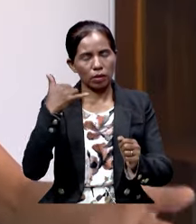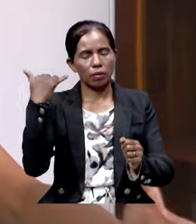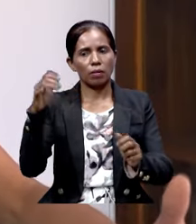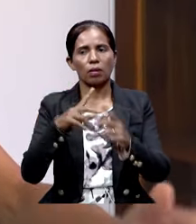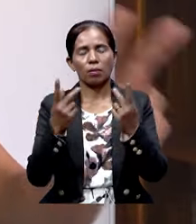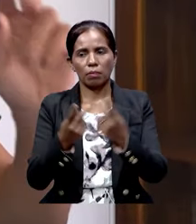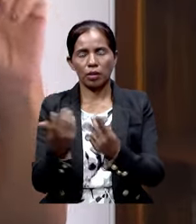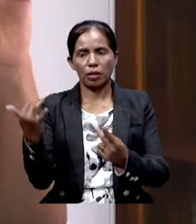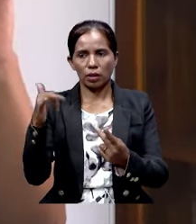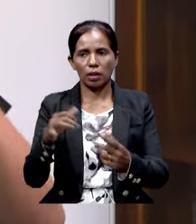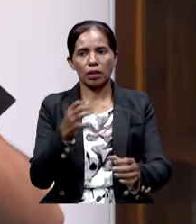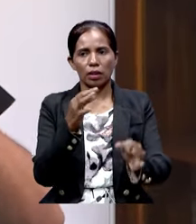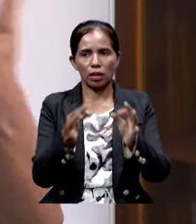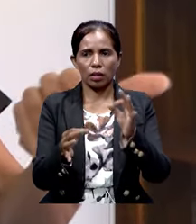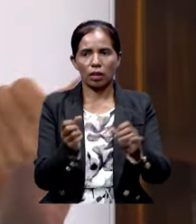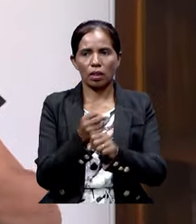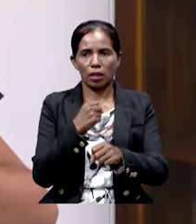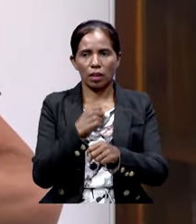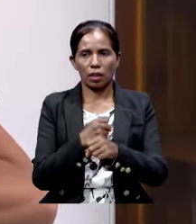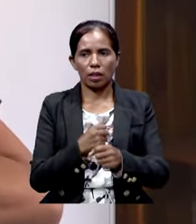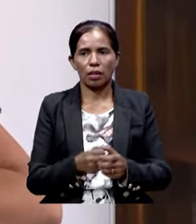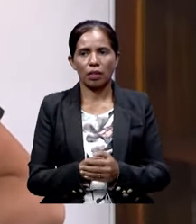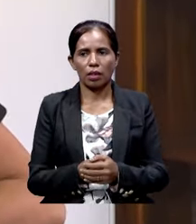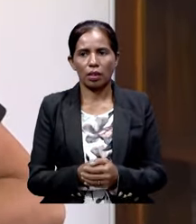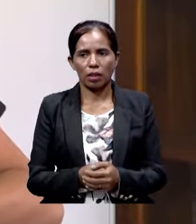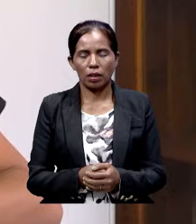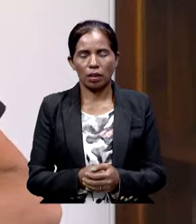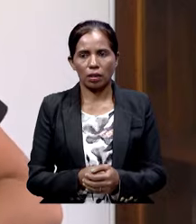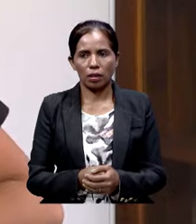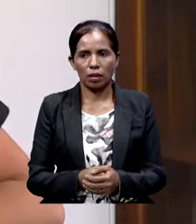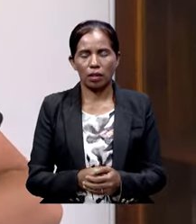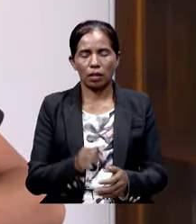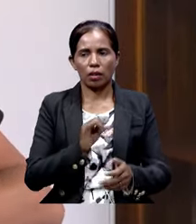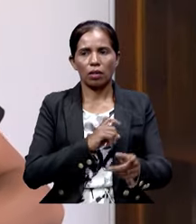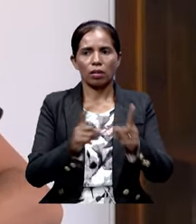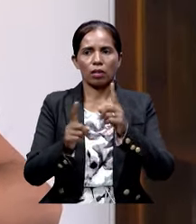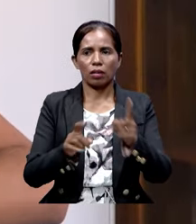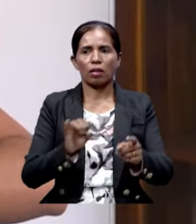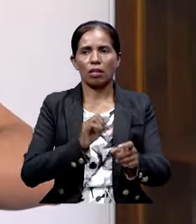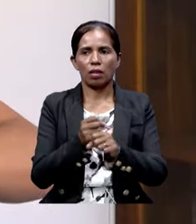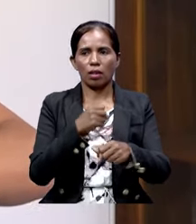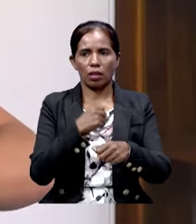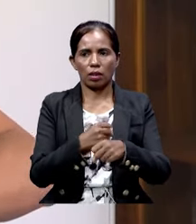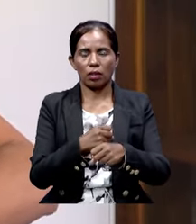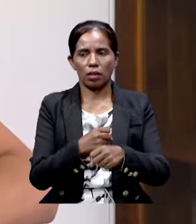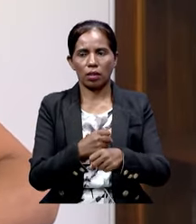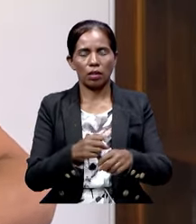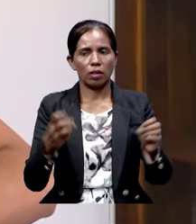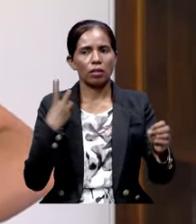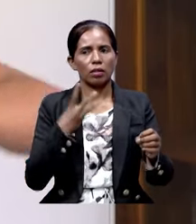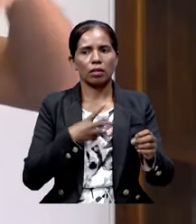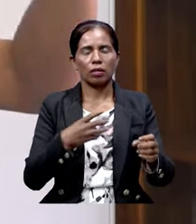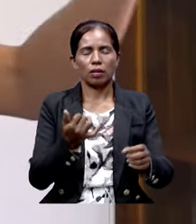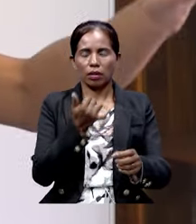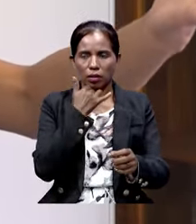kompania serna be karik halo hela karik disculpa ke sekarik hau kuliah karik durante halo hela mai be daos itanya falia